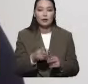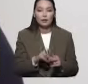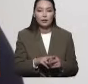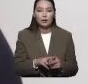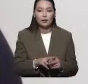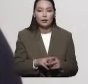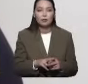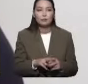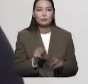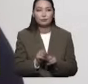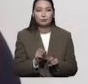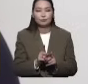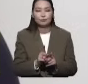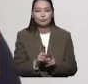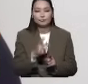әлде қайда әсері мықты.